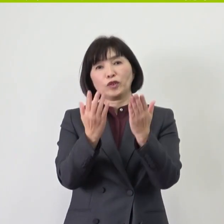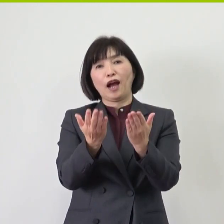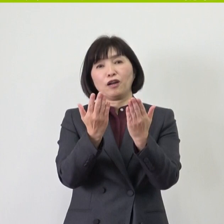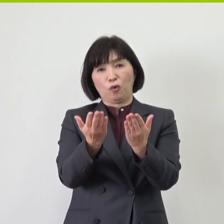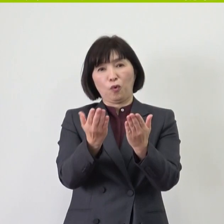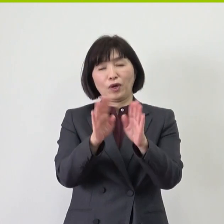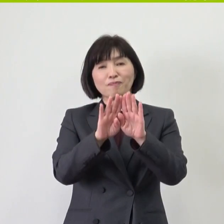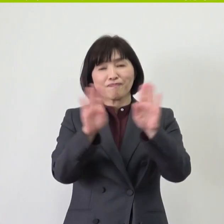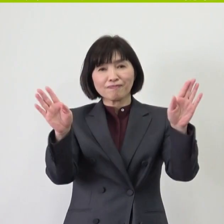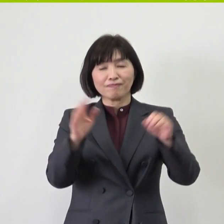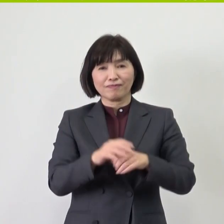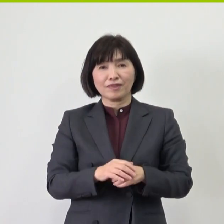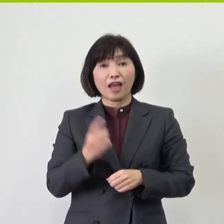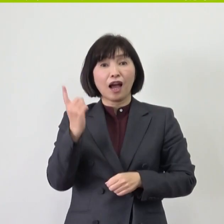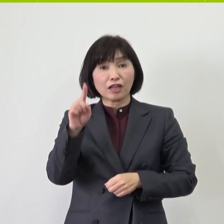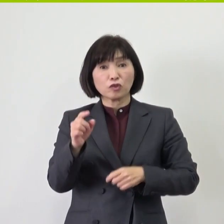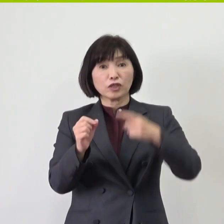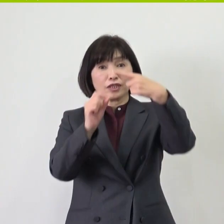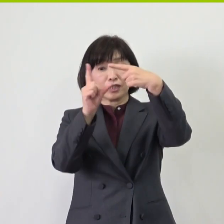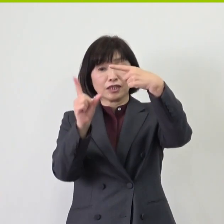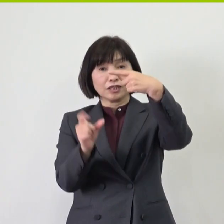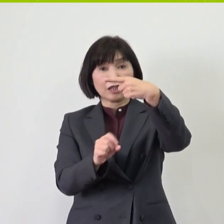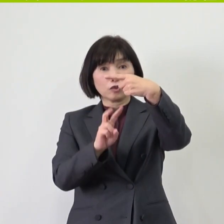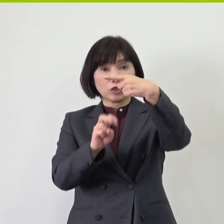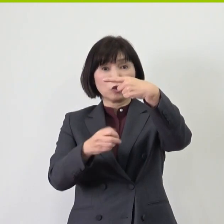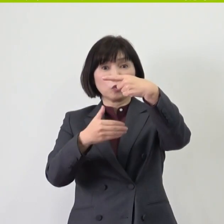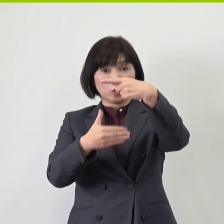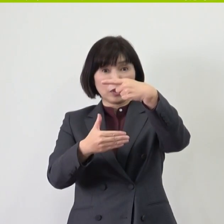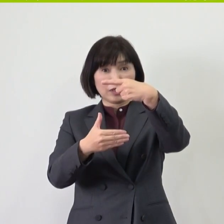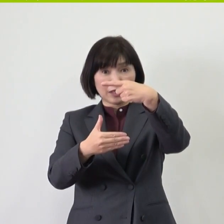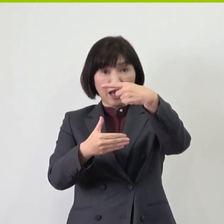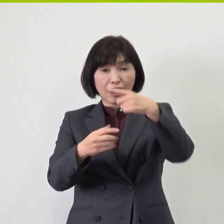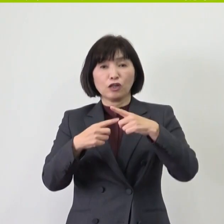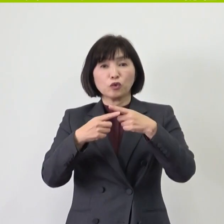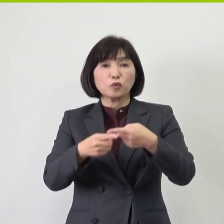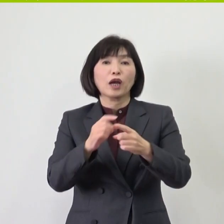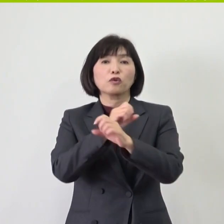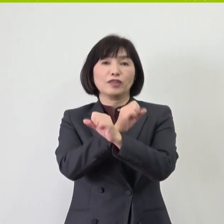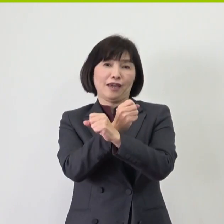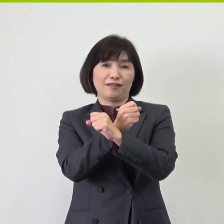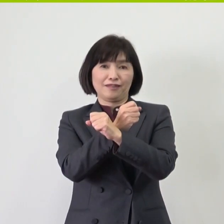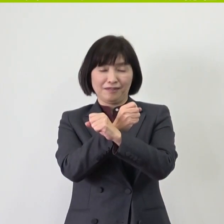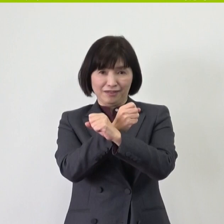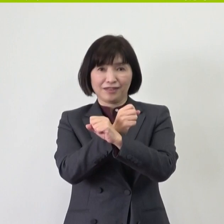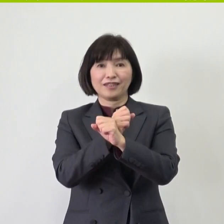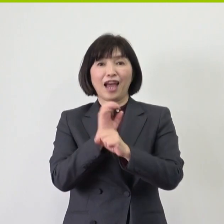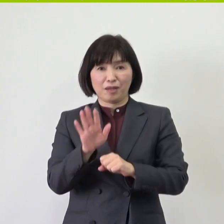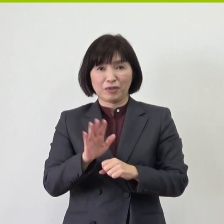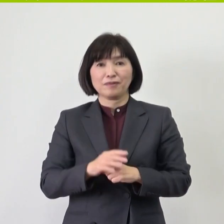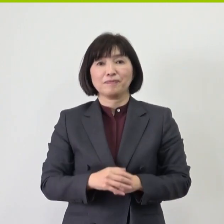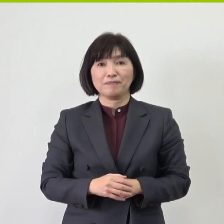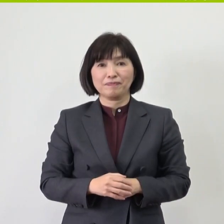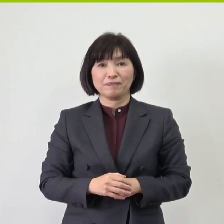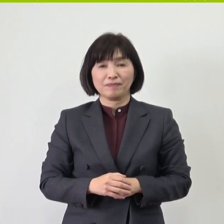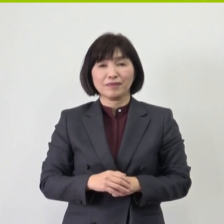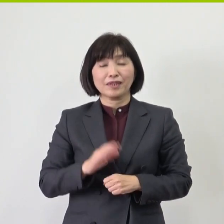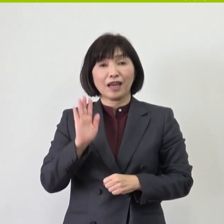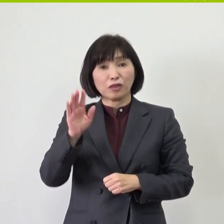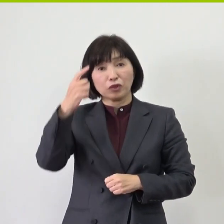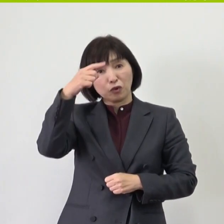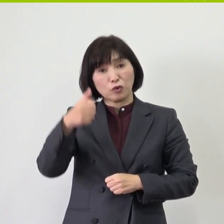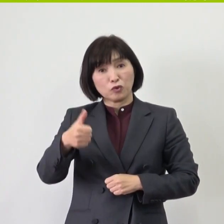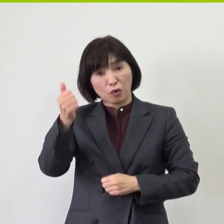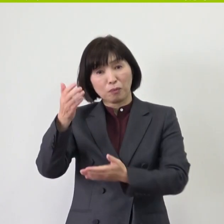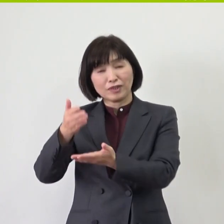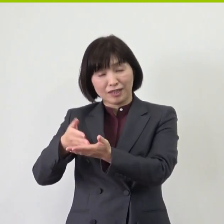します。ちょうど明日が試験日だというふうに聞いておりますけれども、今回もまた後ほど教育長からも説明があろう